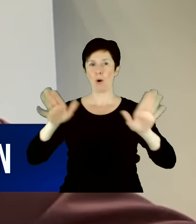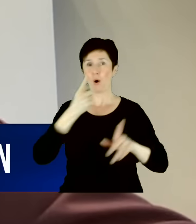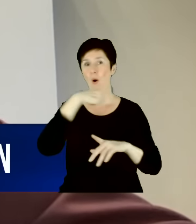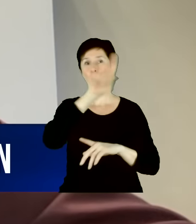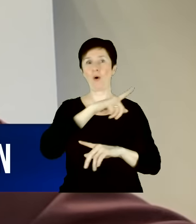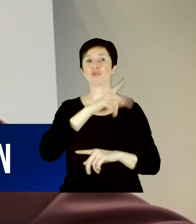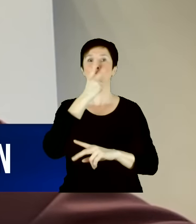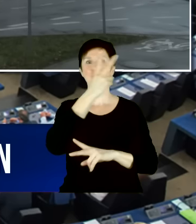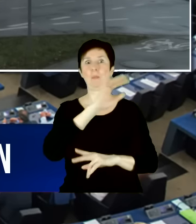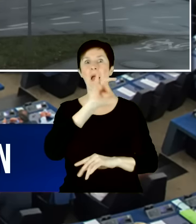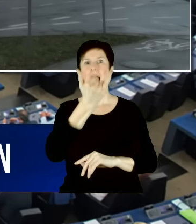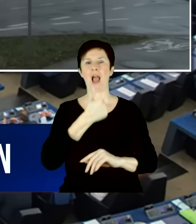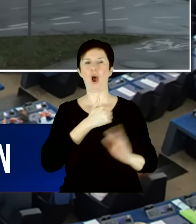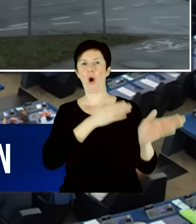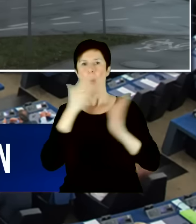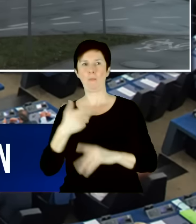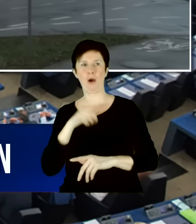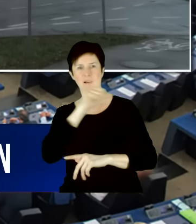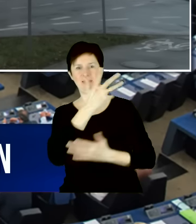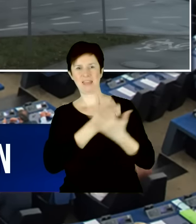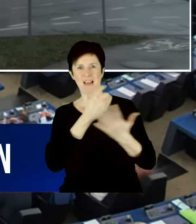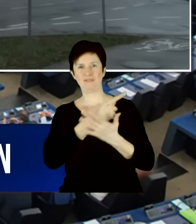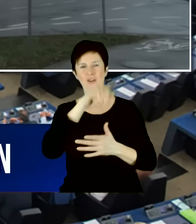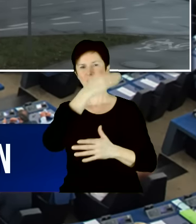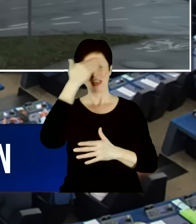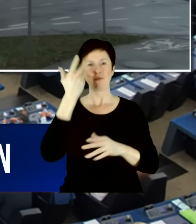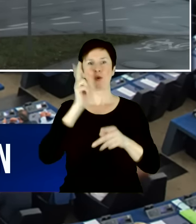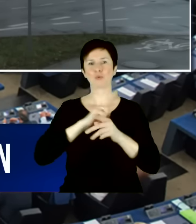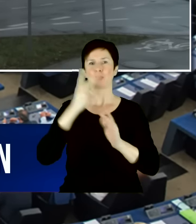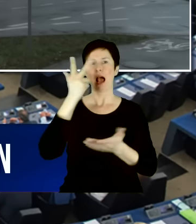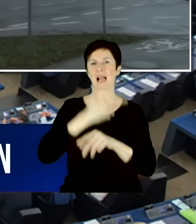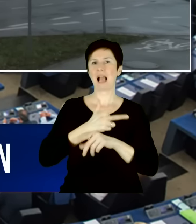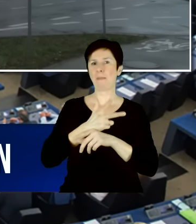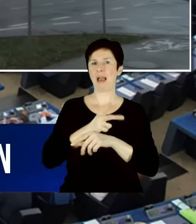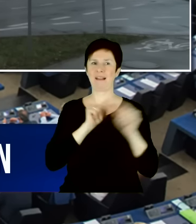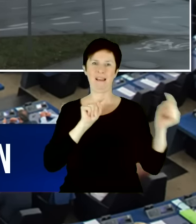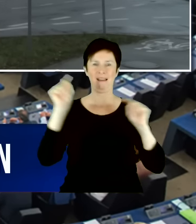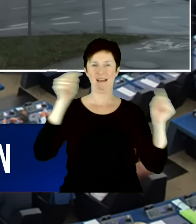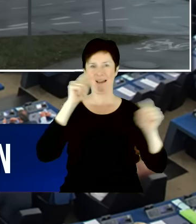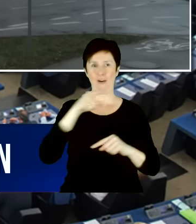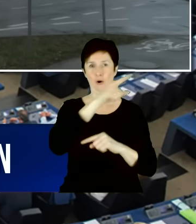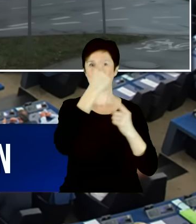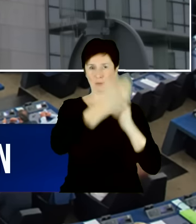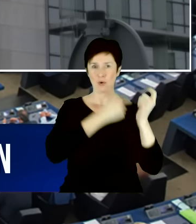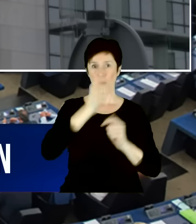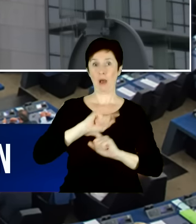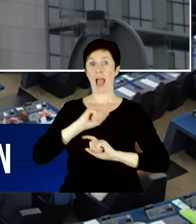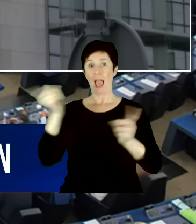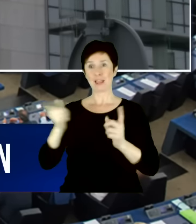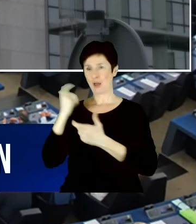gdzieś z boku nagrywany i nawet nie wie dokładnie, z której kamery, bo zawsze oni to mogą robić, ale już inni to robić tego nie mogą. Panie